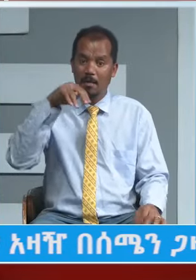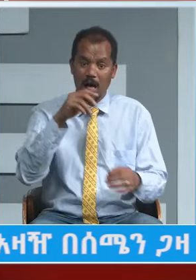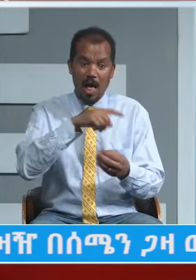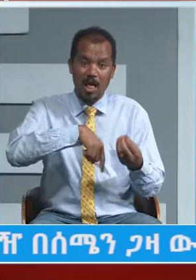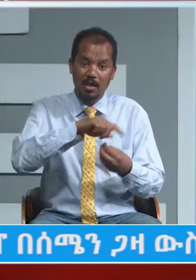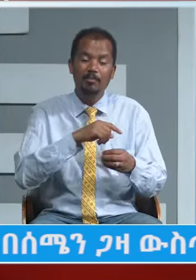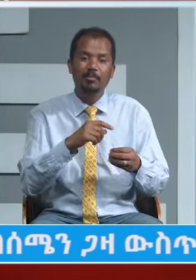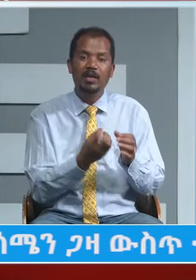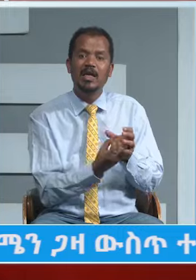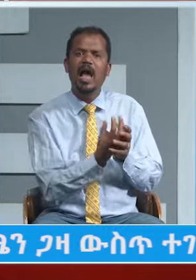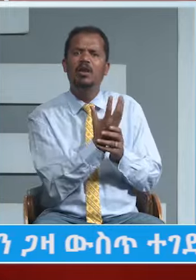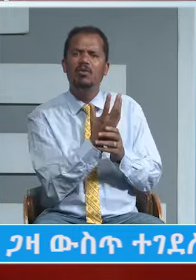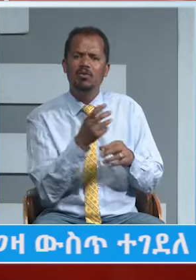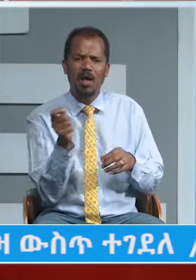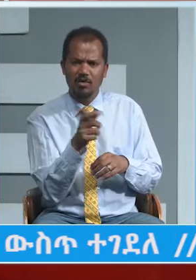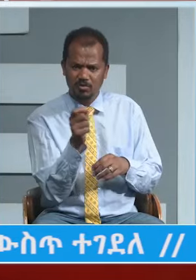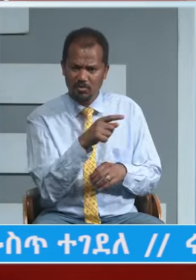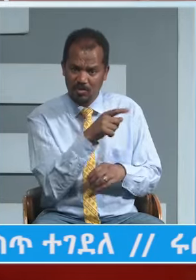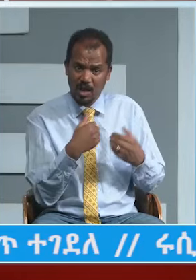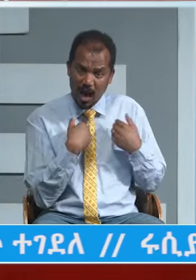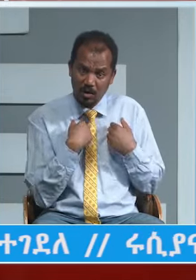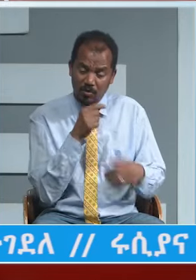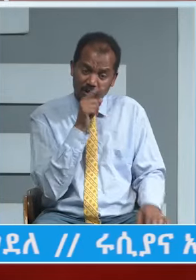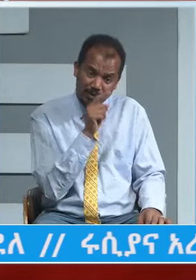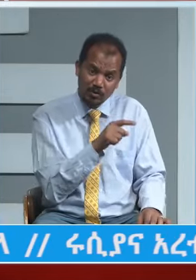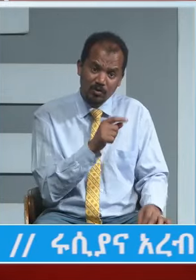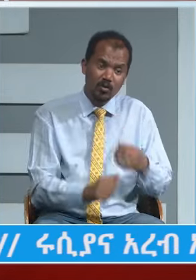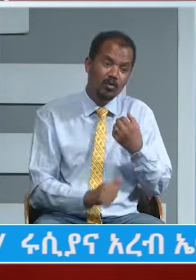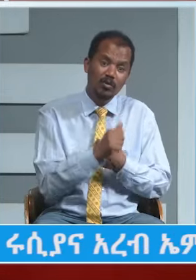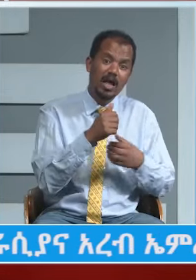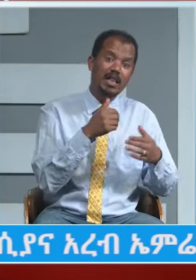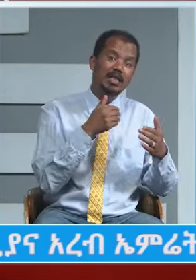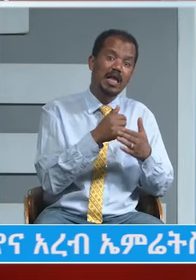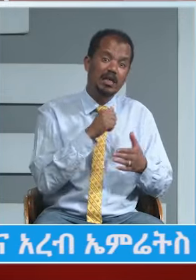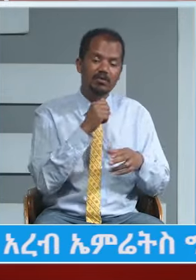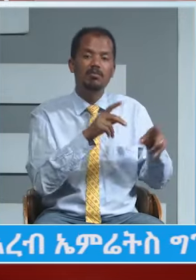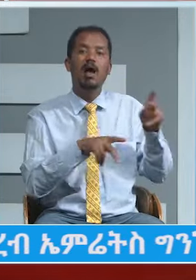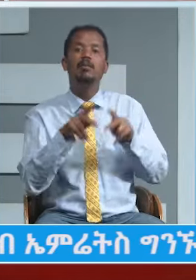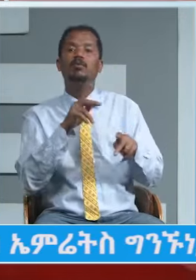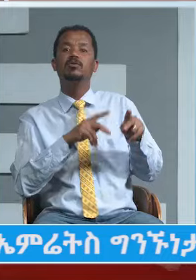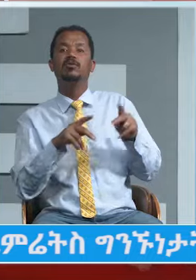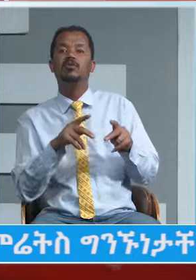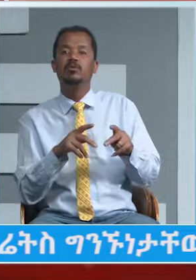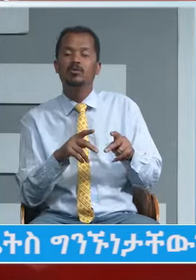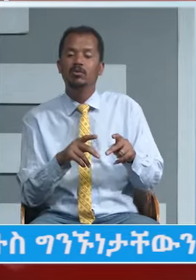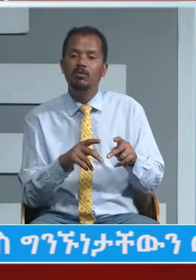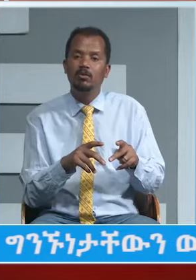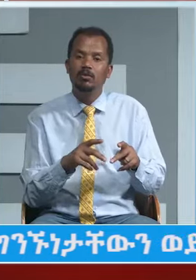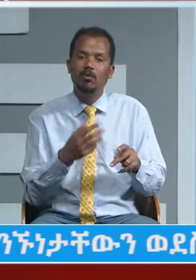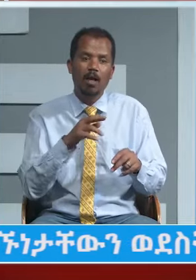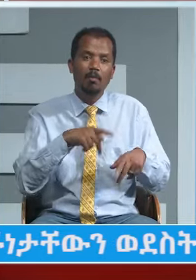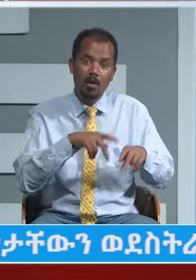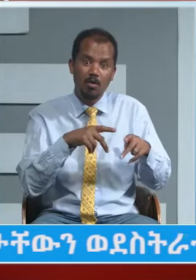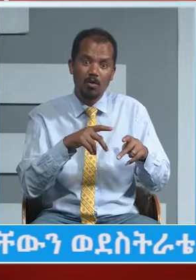هاقراتنا كوش لاي يدرسو عزرتوش كالوم نزالي قدات انداز كتل